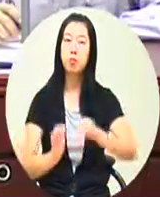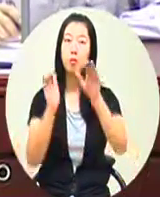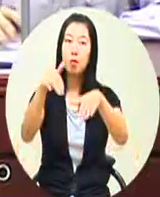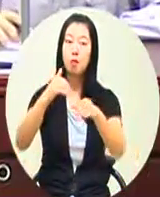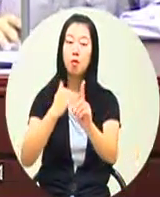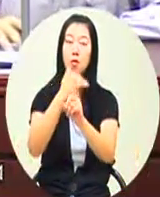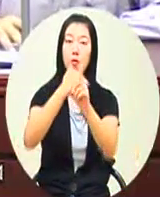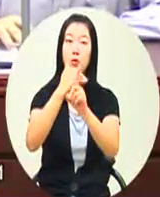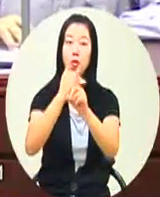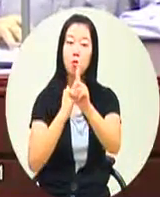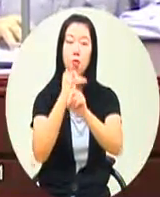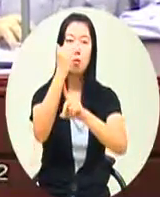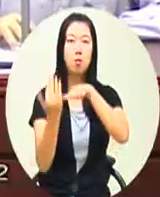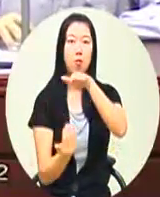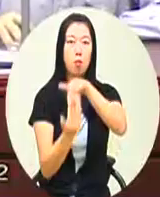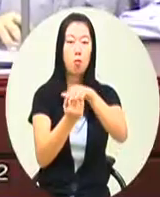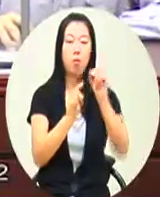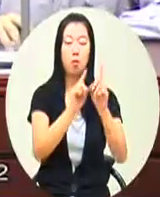都达到